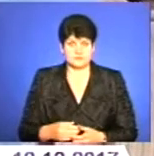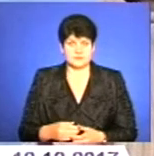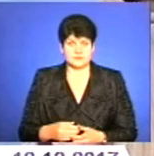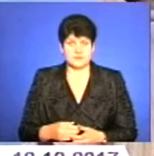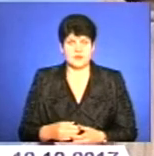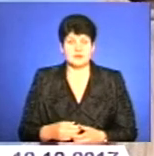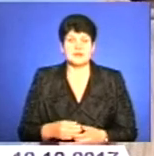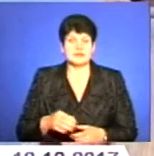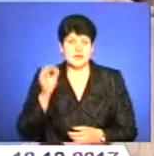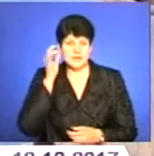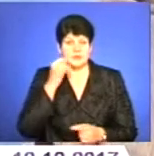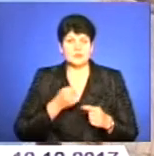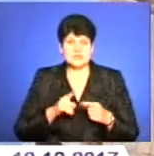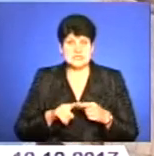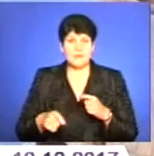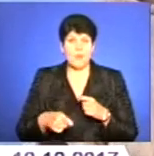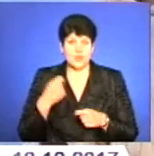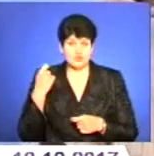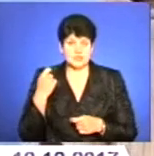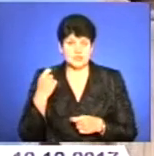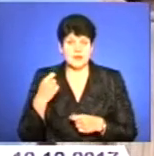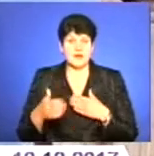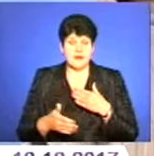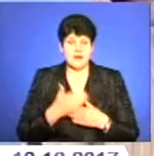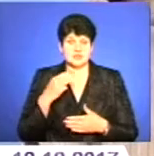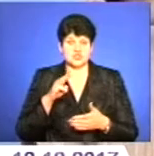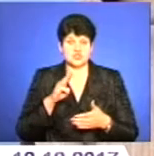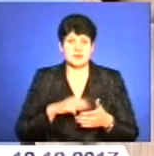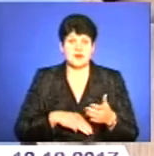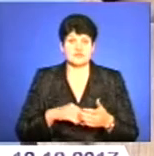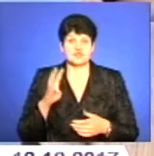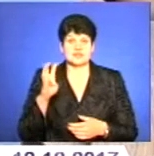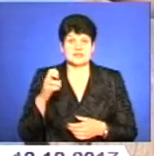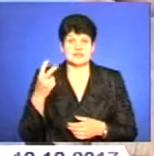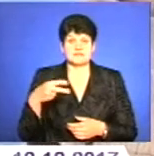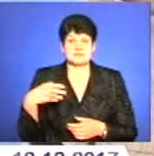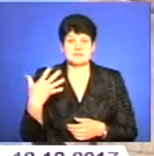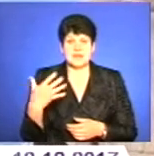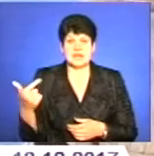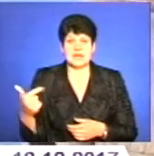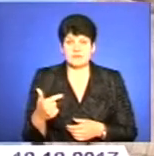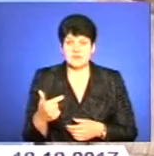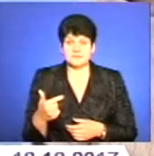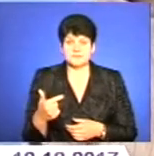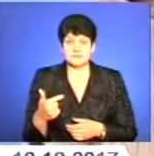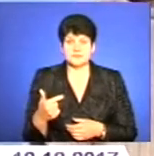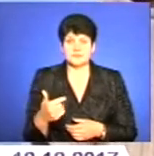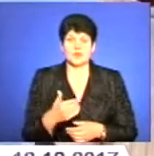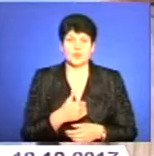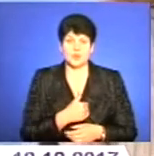Нагадаємо, таке правопорушення карається штрафом у розмірі 425 гривень.